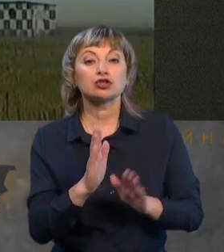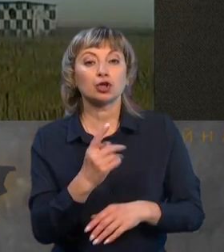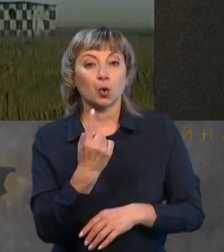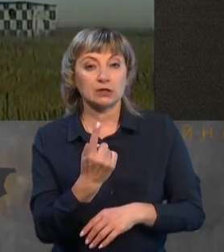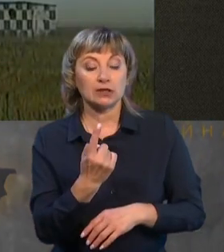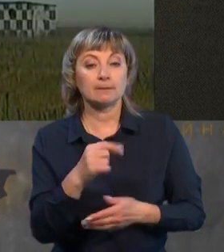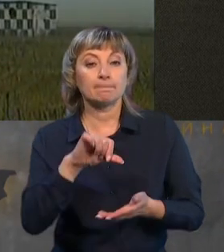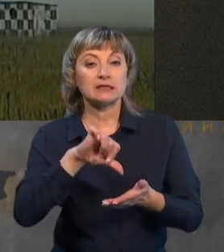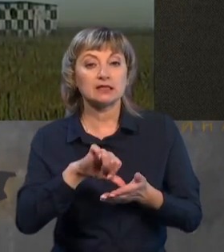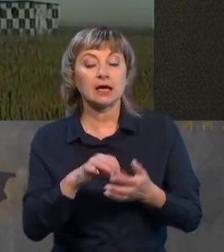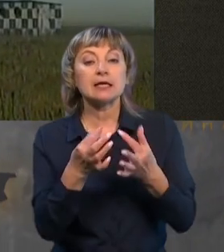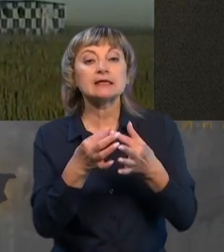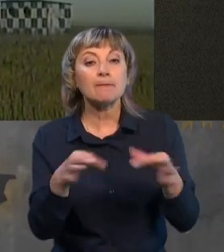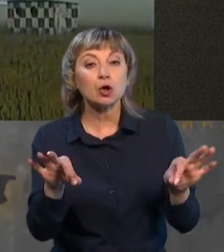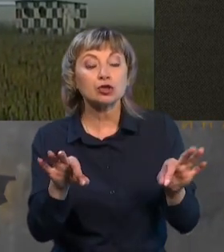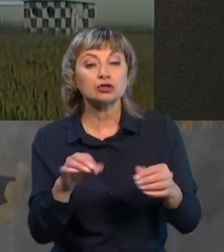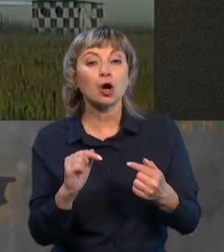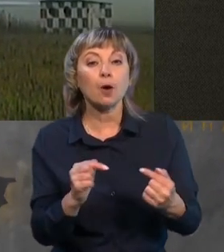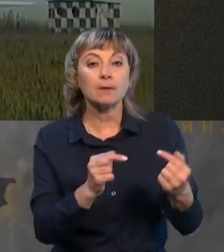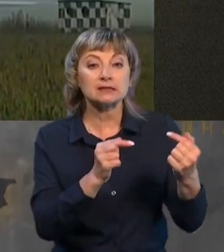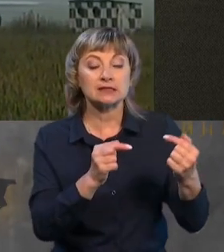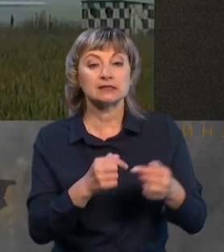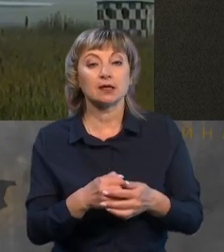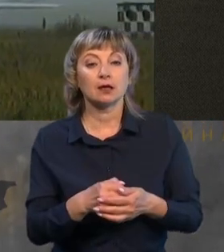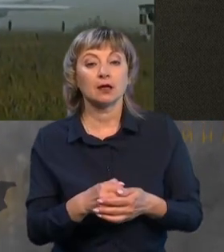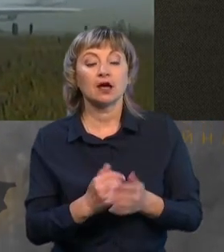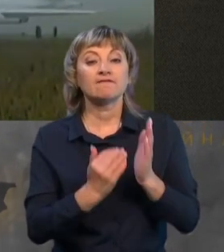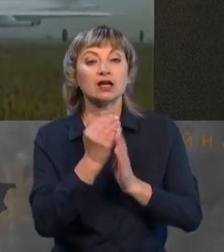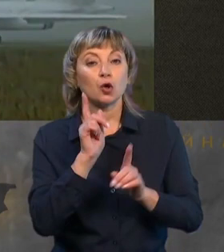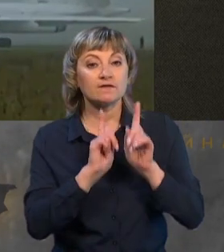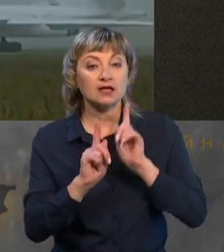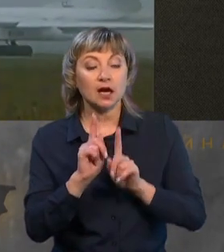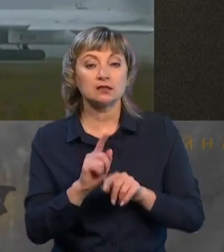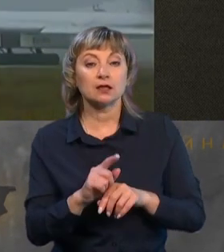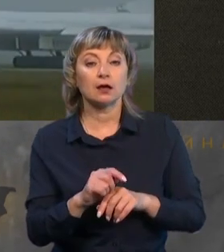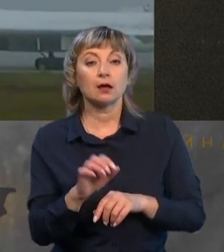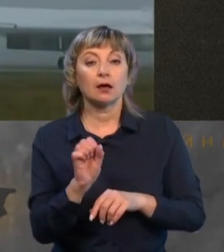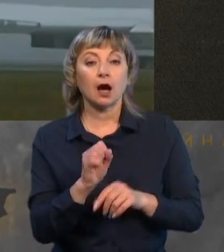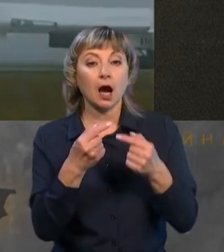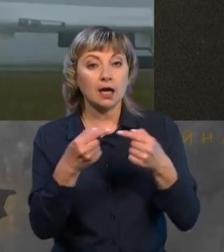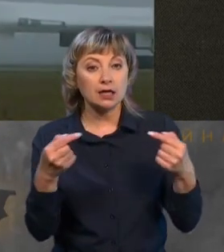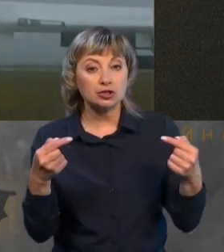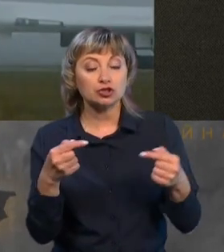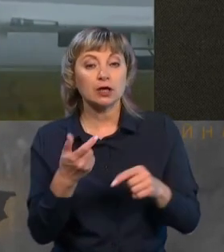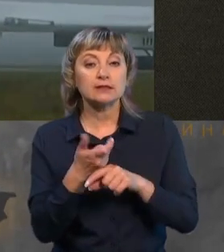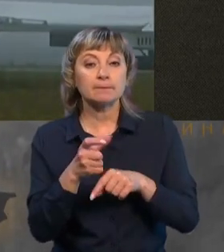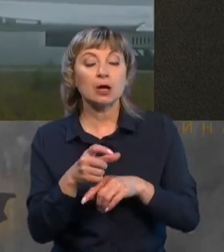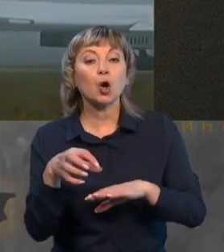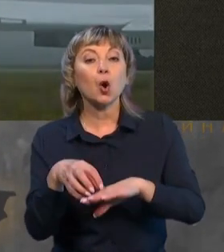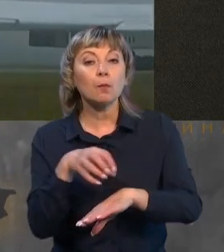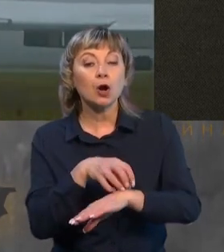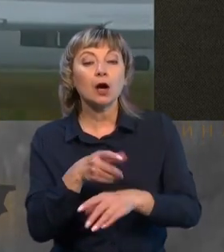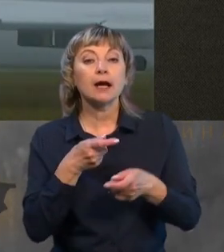представник демократичної опозиції в Верховній Раді а решта здебільшого комуністів